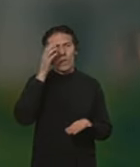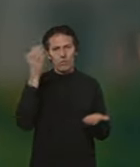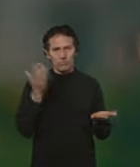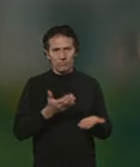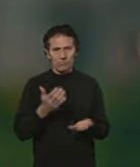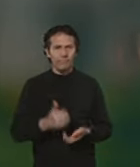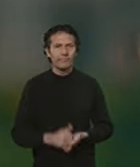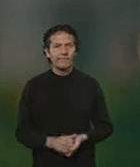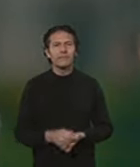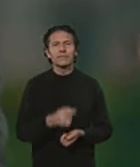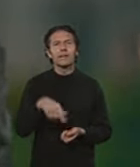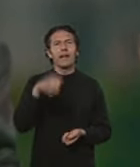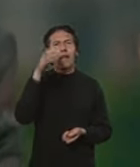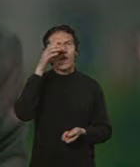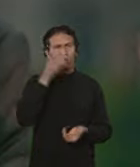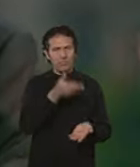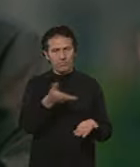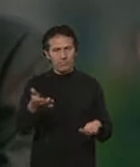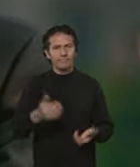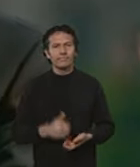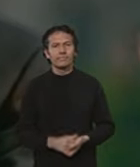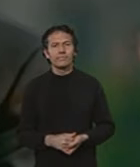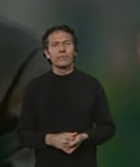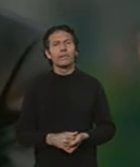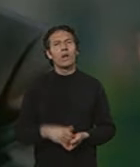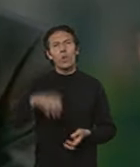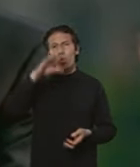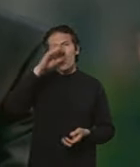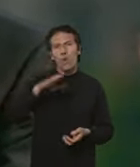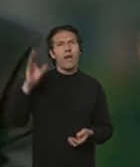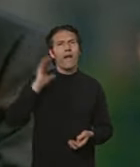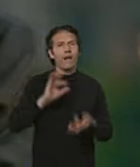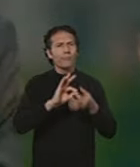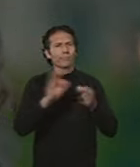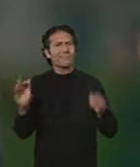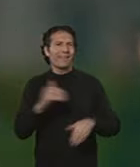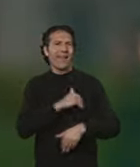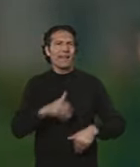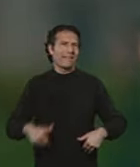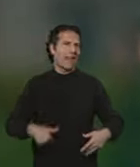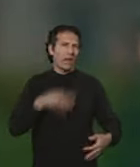écoutons écoutons mes chers amis le général de Gaulle une dernière